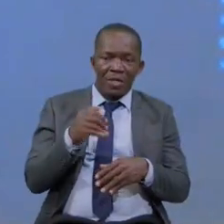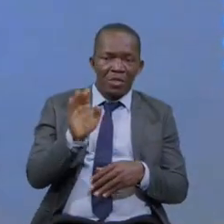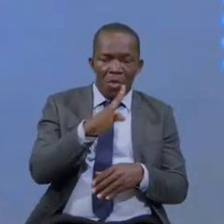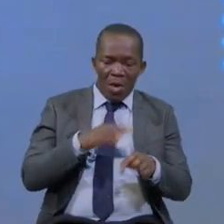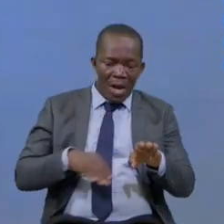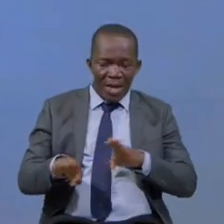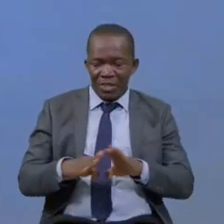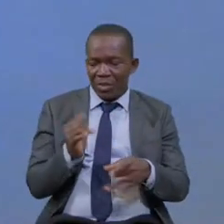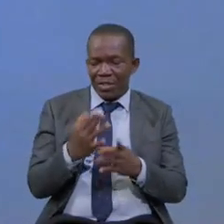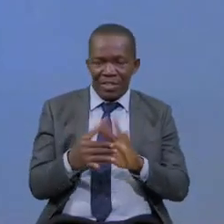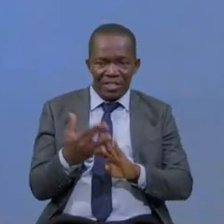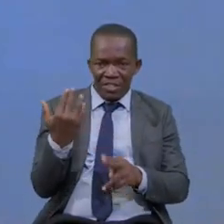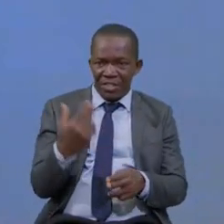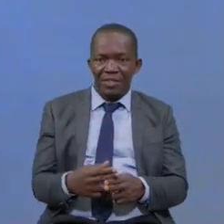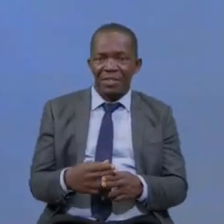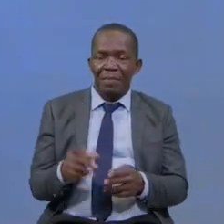la gloire dans l'Église